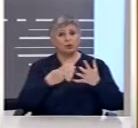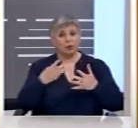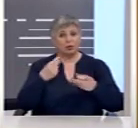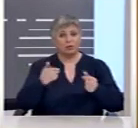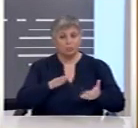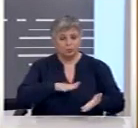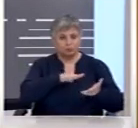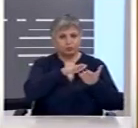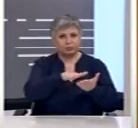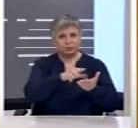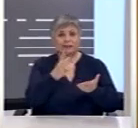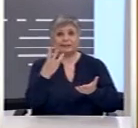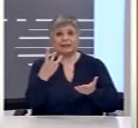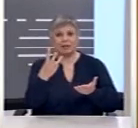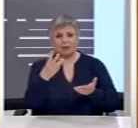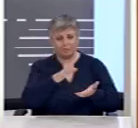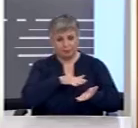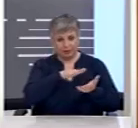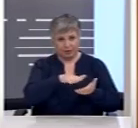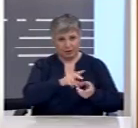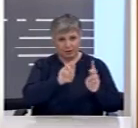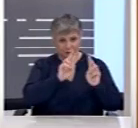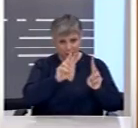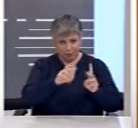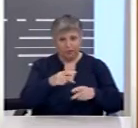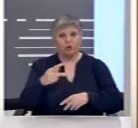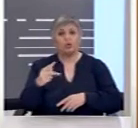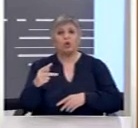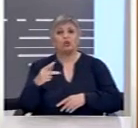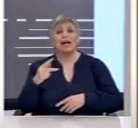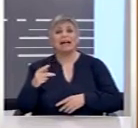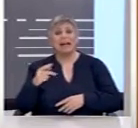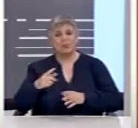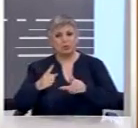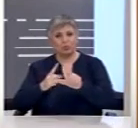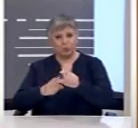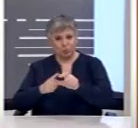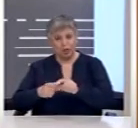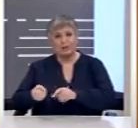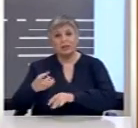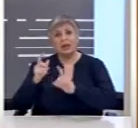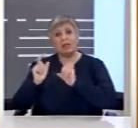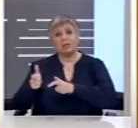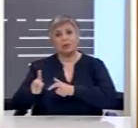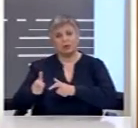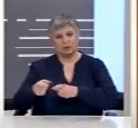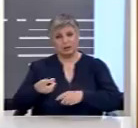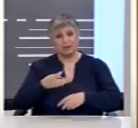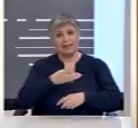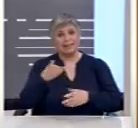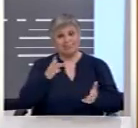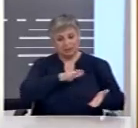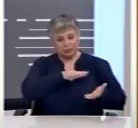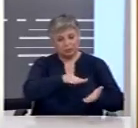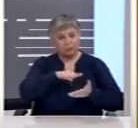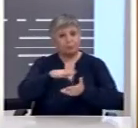δύο ακόμα πορίσματα από τον Κώστα Κάπο, από τον κύριο Βαρβιτσιώτη, κατατέθηκαν, έγινε συζήτηση στην